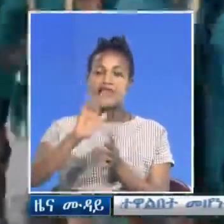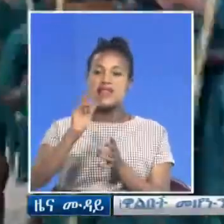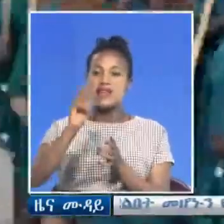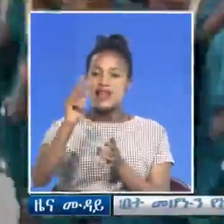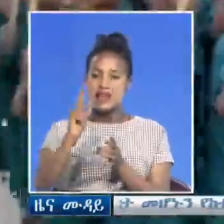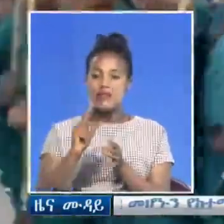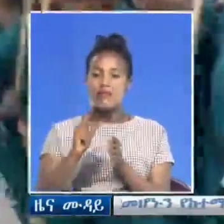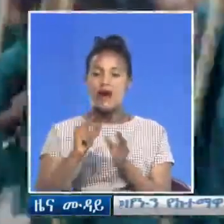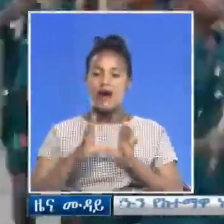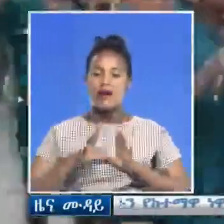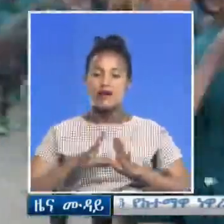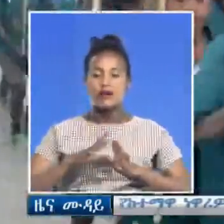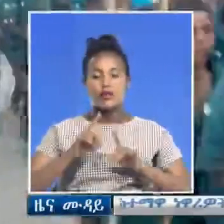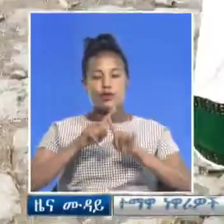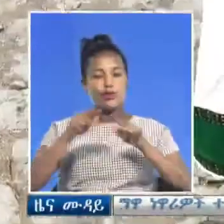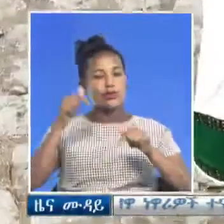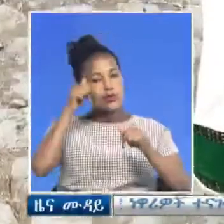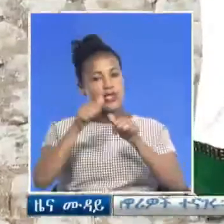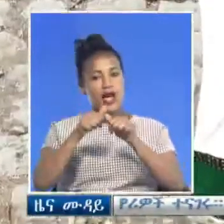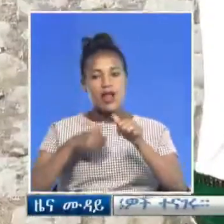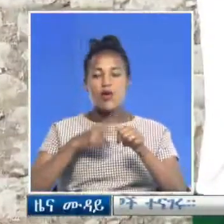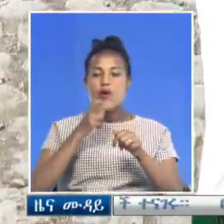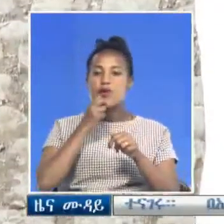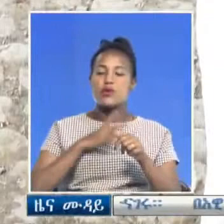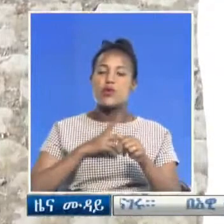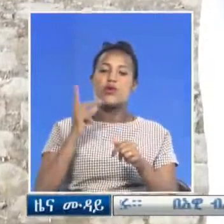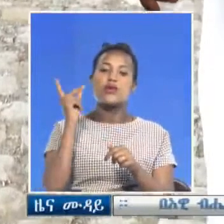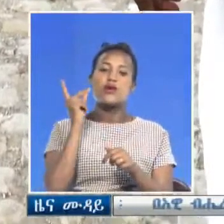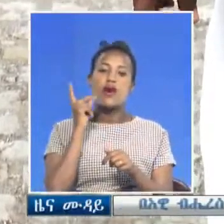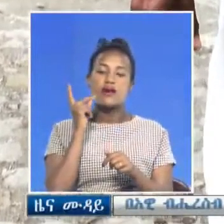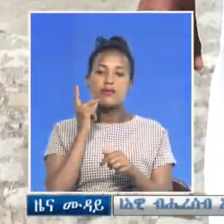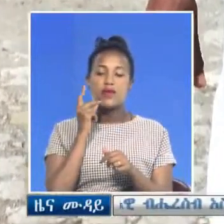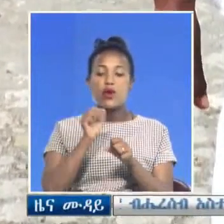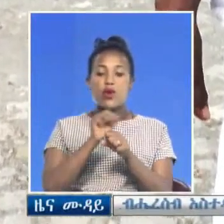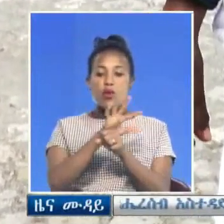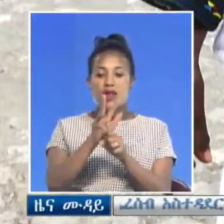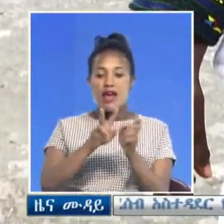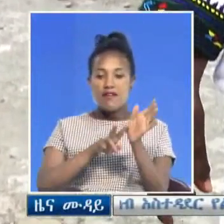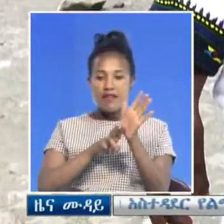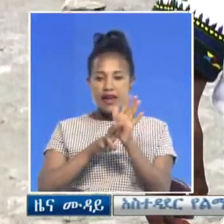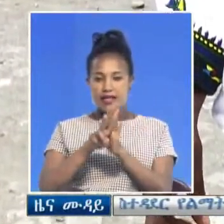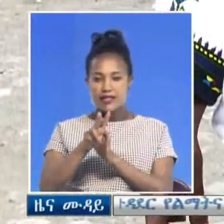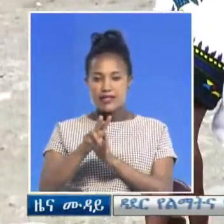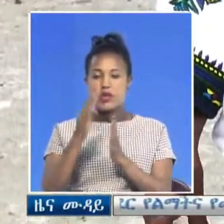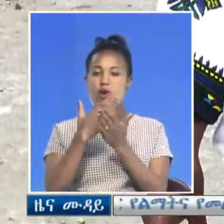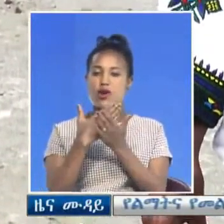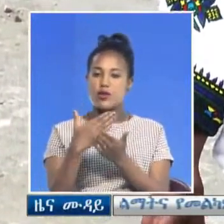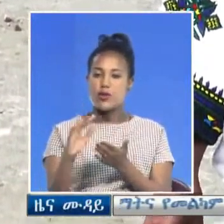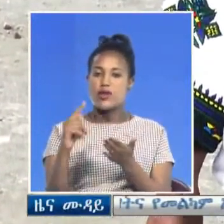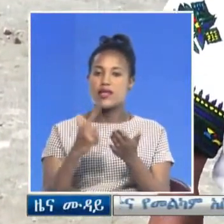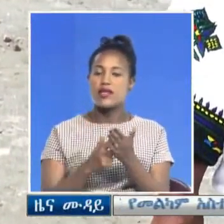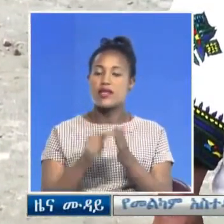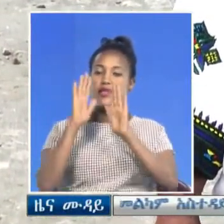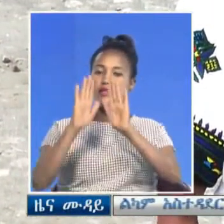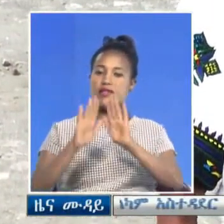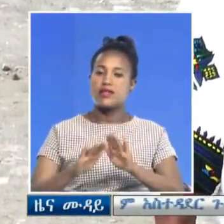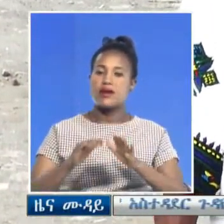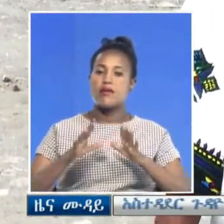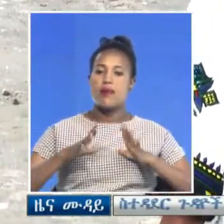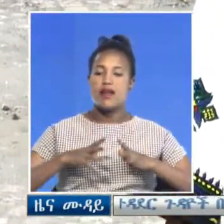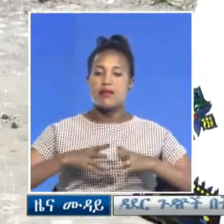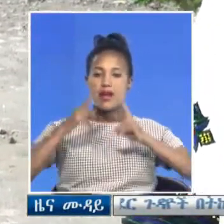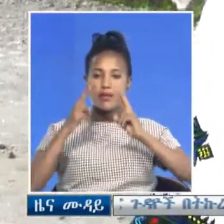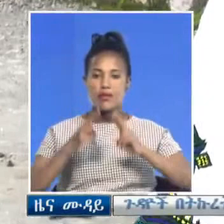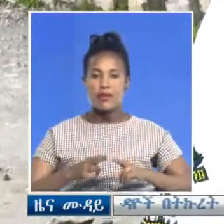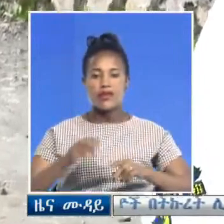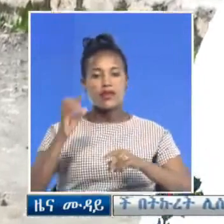ልዩ ፍቅርና ትውስት አለኝ የሚሉት ወይዘሮ ዋግነሽ ሳሙኤልም የኮሮና ቫይረስ ወረርሽኝ ተወግዶ ይህንን ድንቅ በዓል